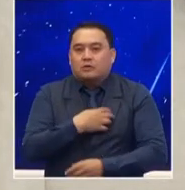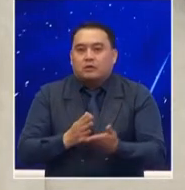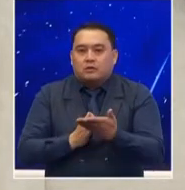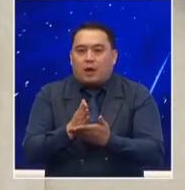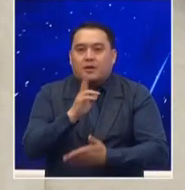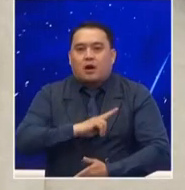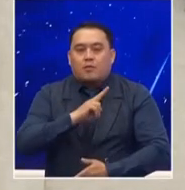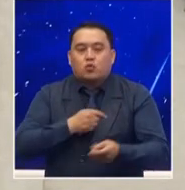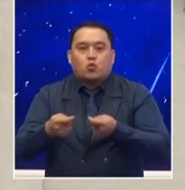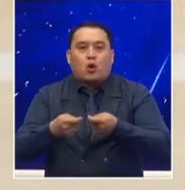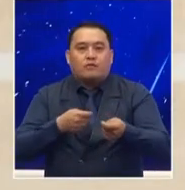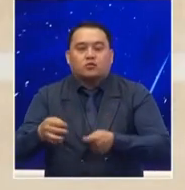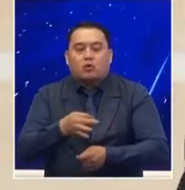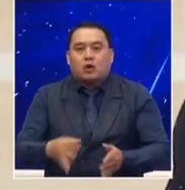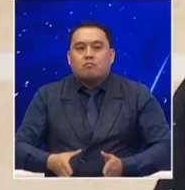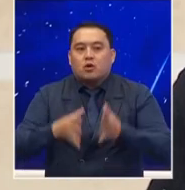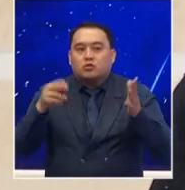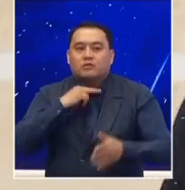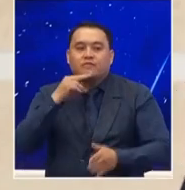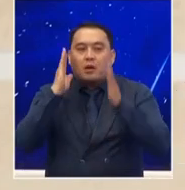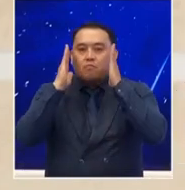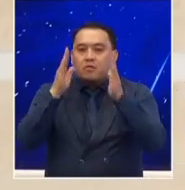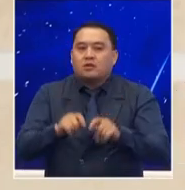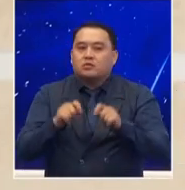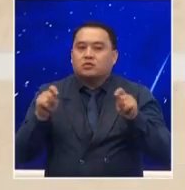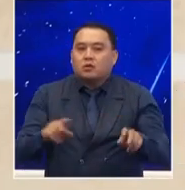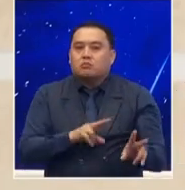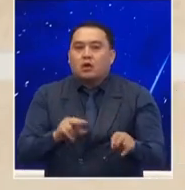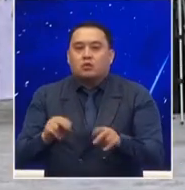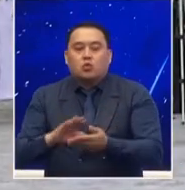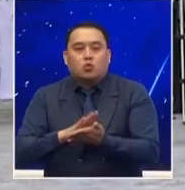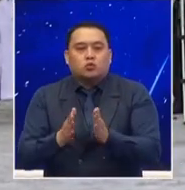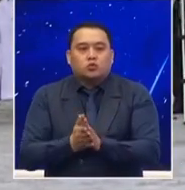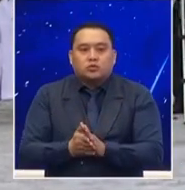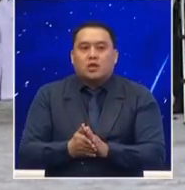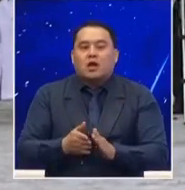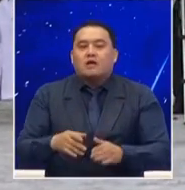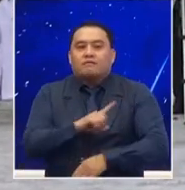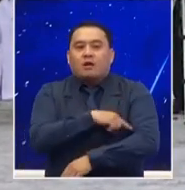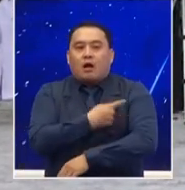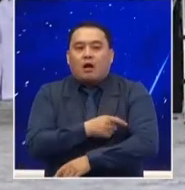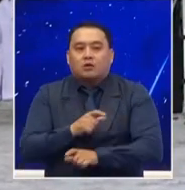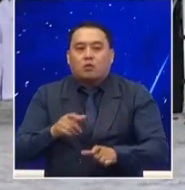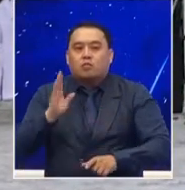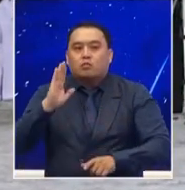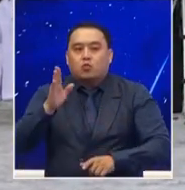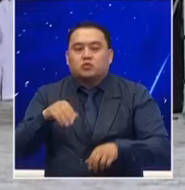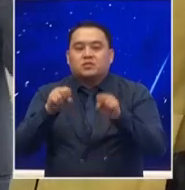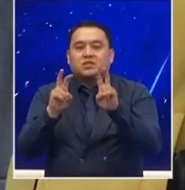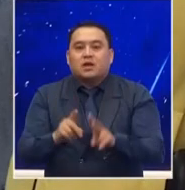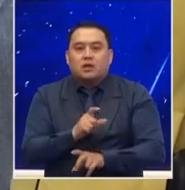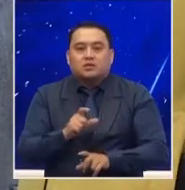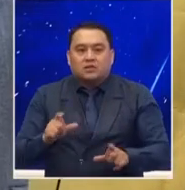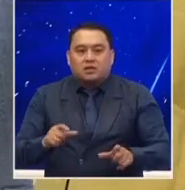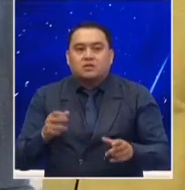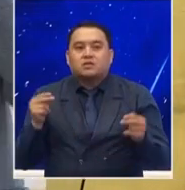направлений в работе руководства области. Большое внимание уделяется не только созданию благоприятных условий для действующих врачей, но и для будущих кадров. Тому